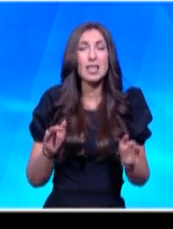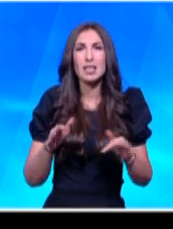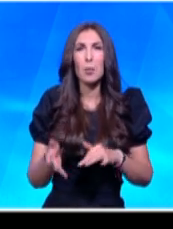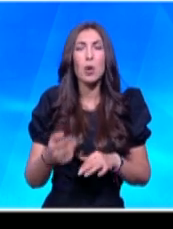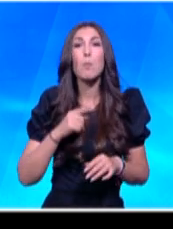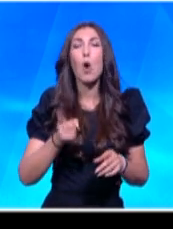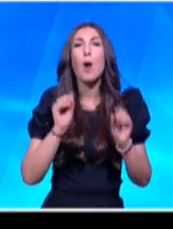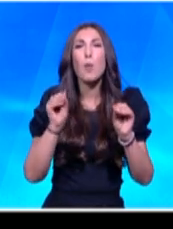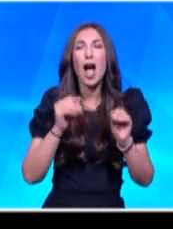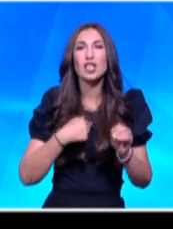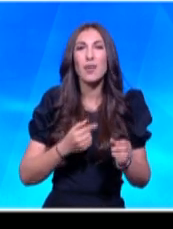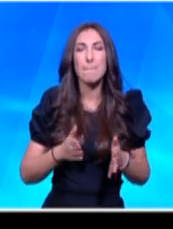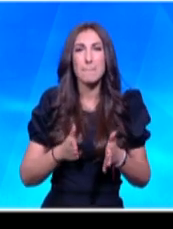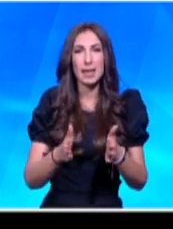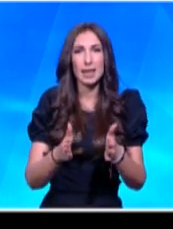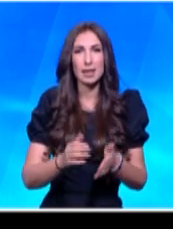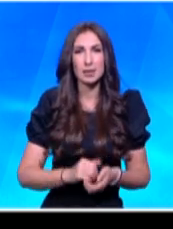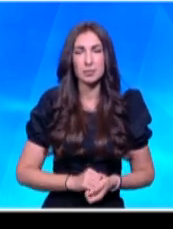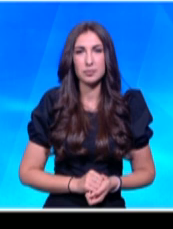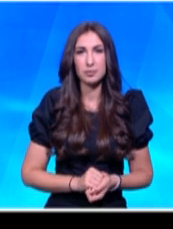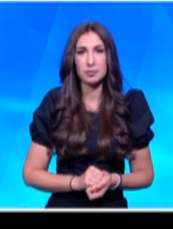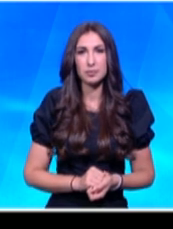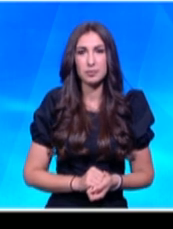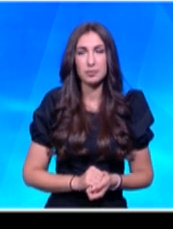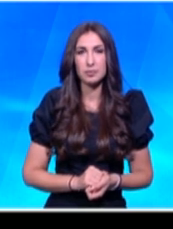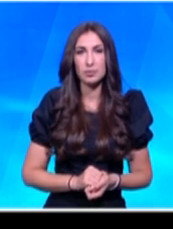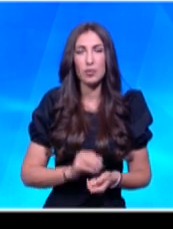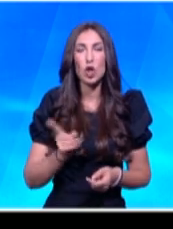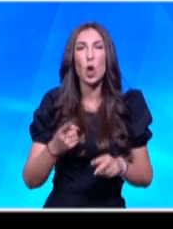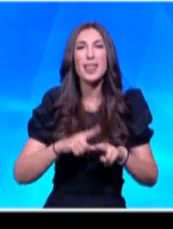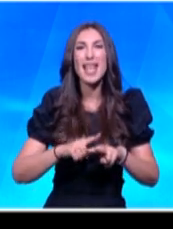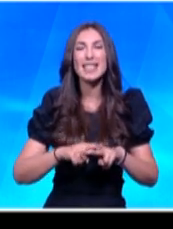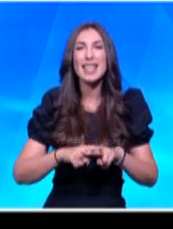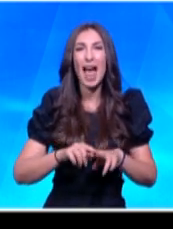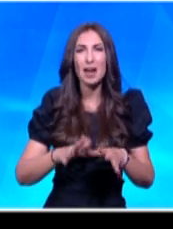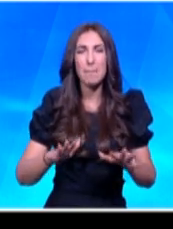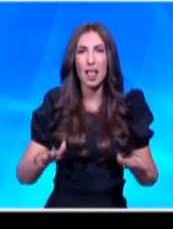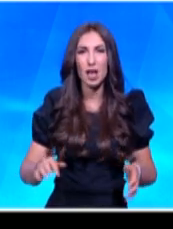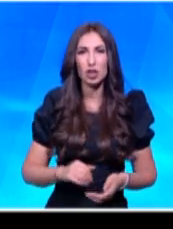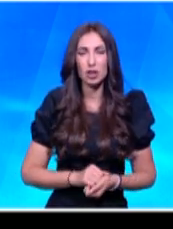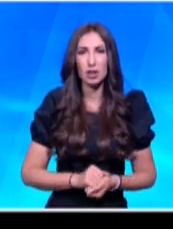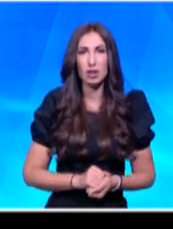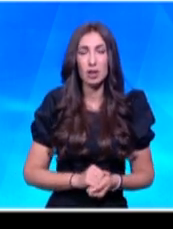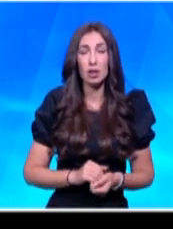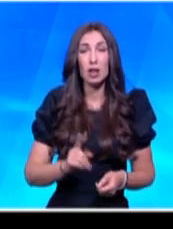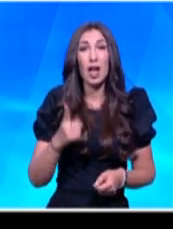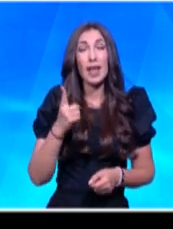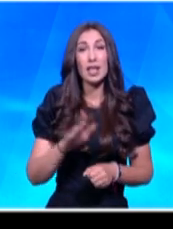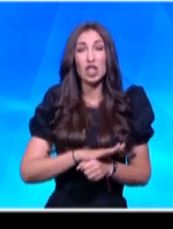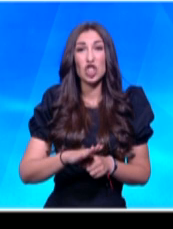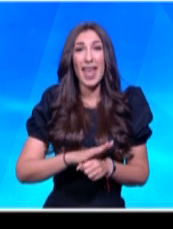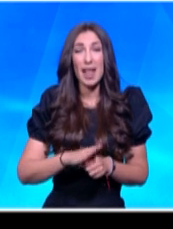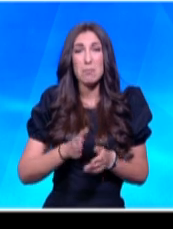Мога да ви покажа пътя, да, до който се стига до Нестинарка в момента. Мога да, по един черен път с